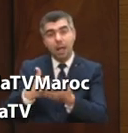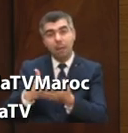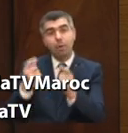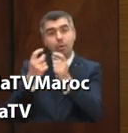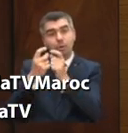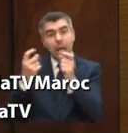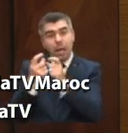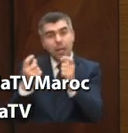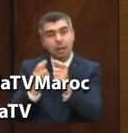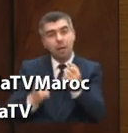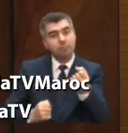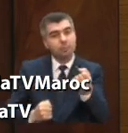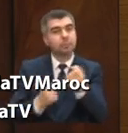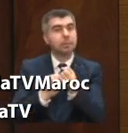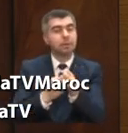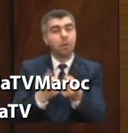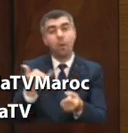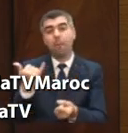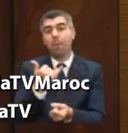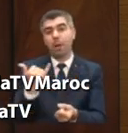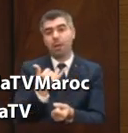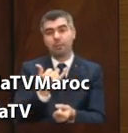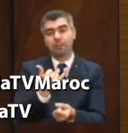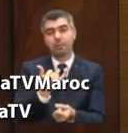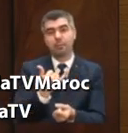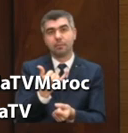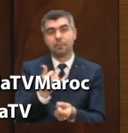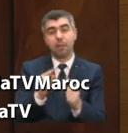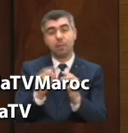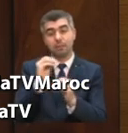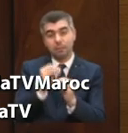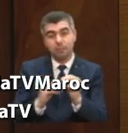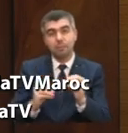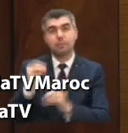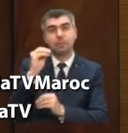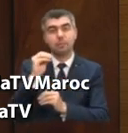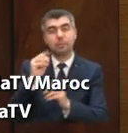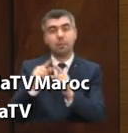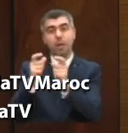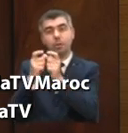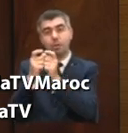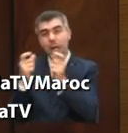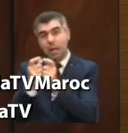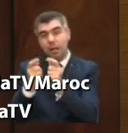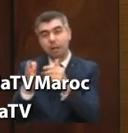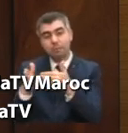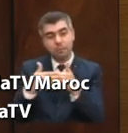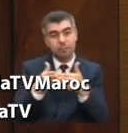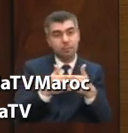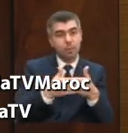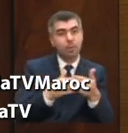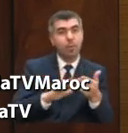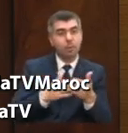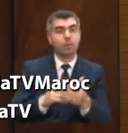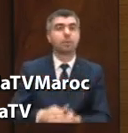للمقاولات الصغرى والمتوسطة والصغيرة جدا أصبح ضرورة ملحة، خصوصا أمام ارتفاع العدد الكبير ديال المقاولات التي تغلق أبوابها،